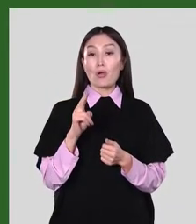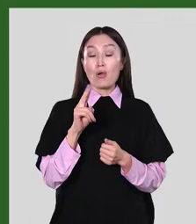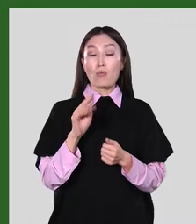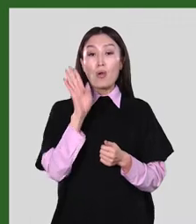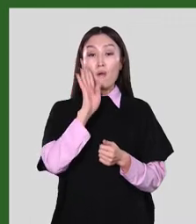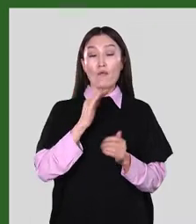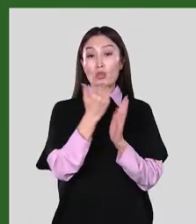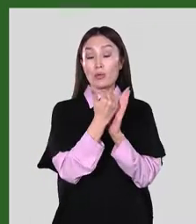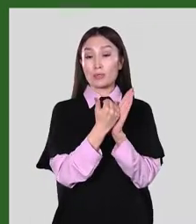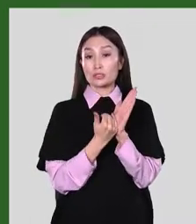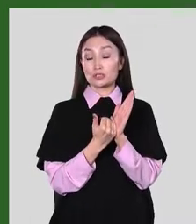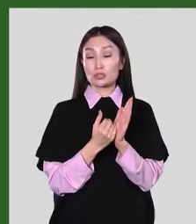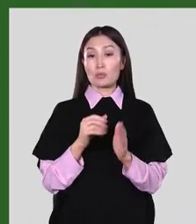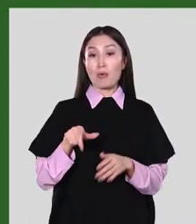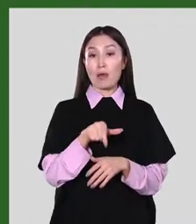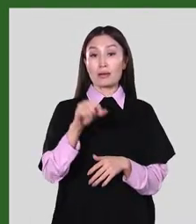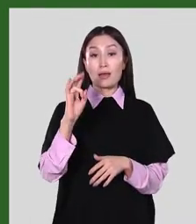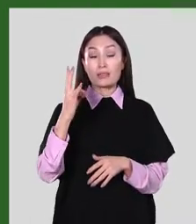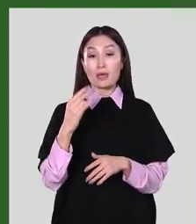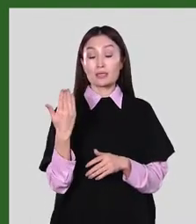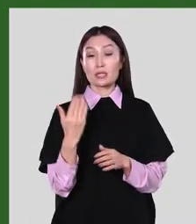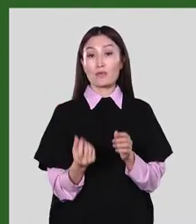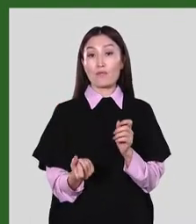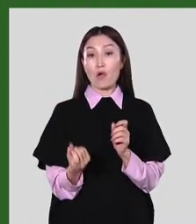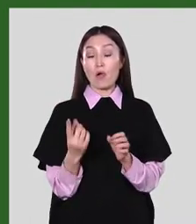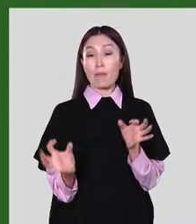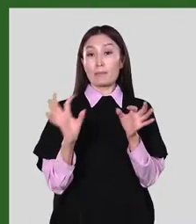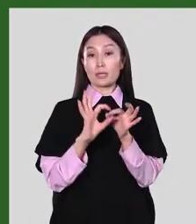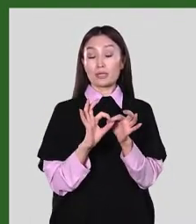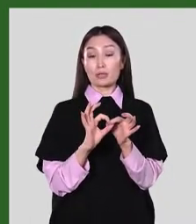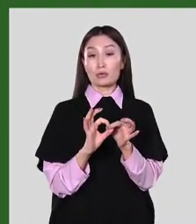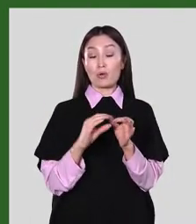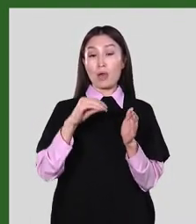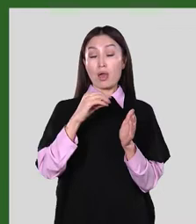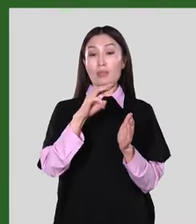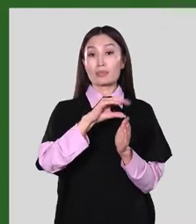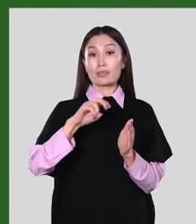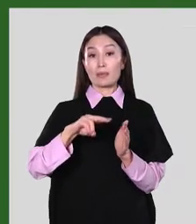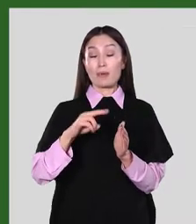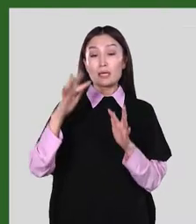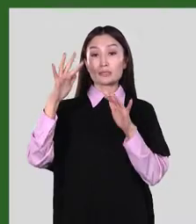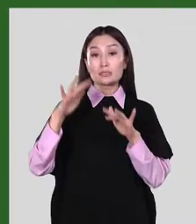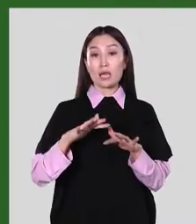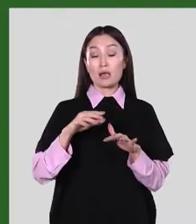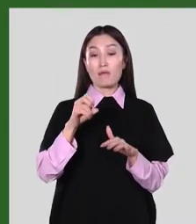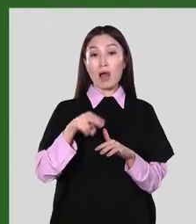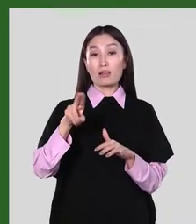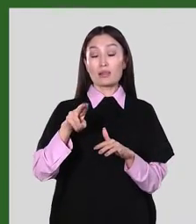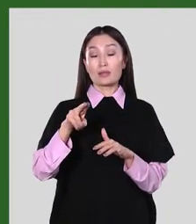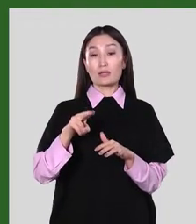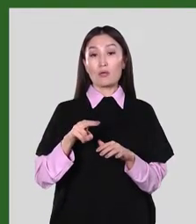3 канары и ее притоки относятся к типу снегова ледникового питания